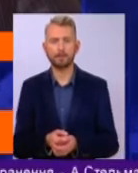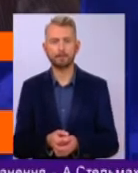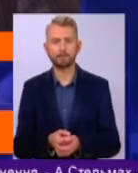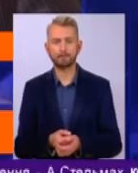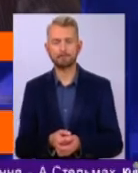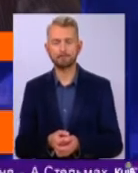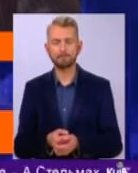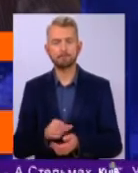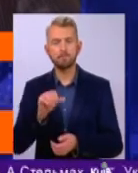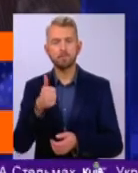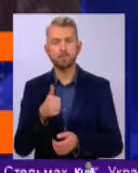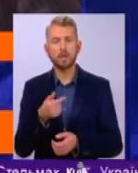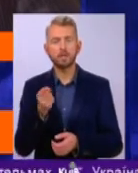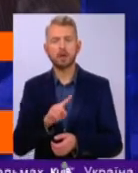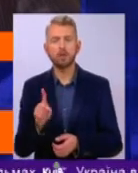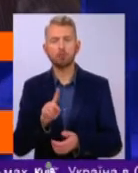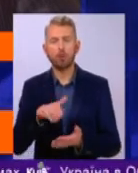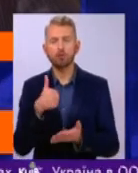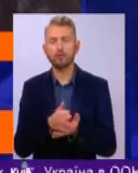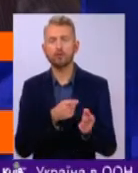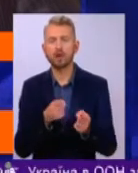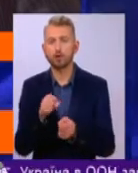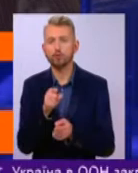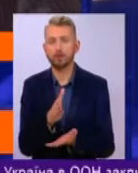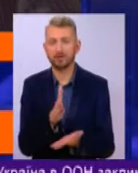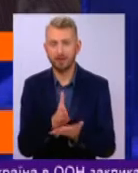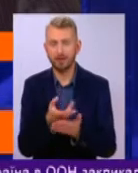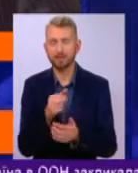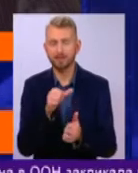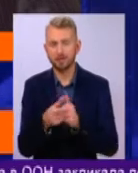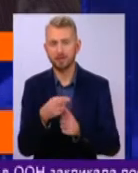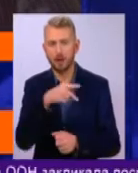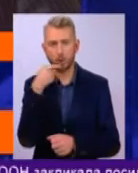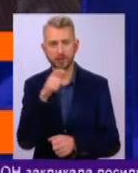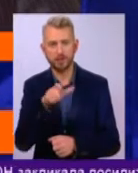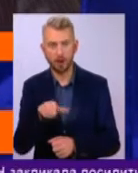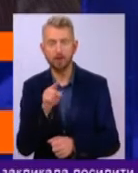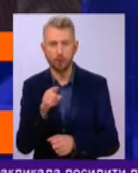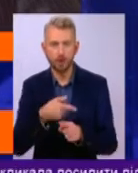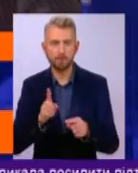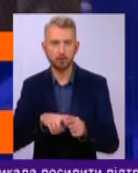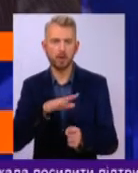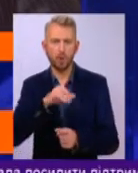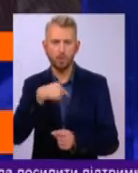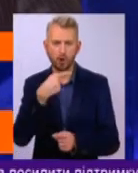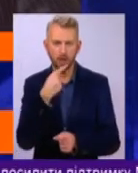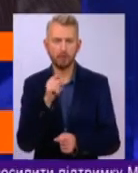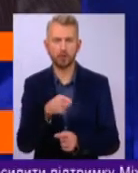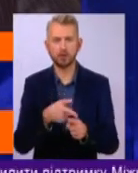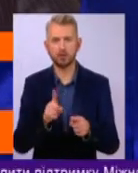Ну, передусім, це те, що основну загрозу вони встановили саме для росіян. Вони про це говорили, вони